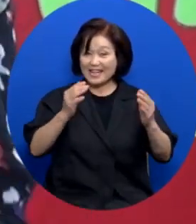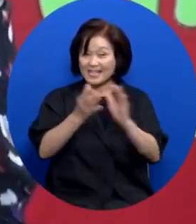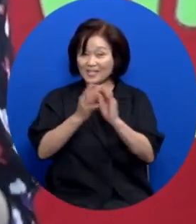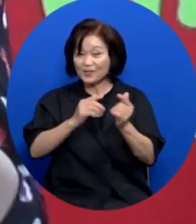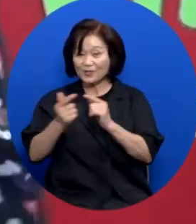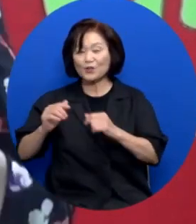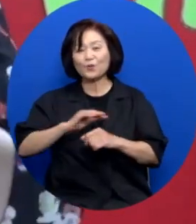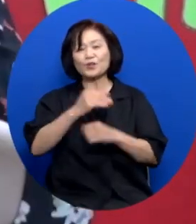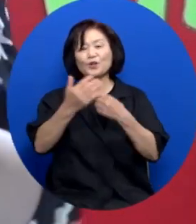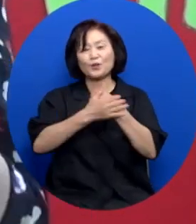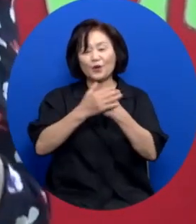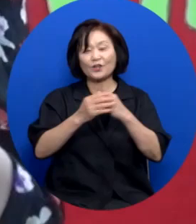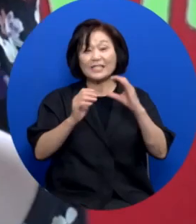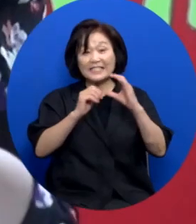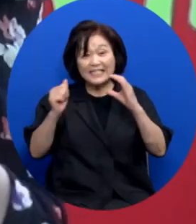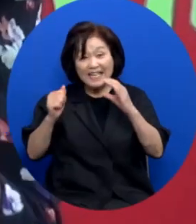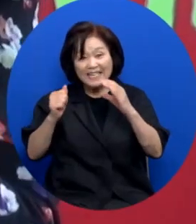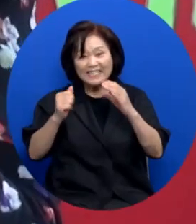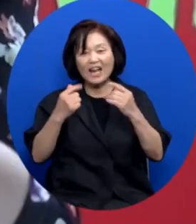also CTS helping us,